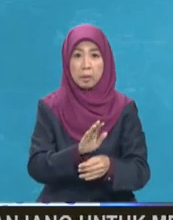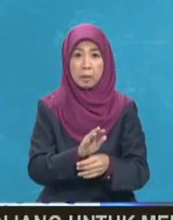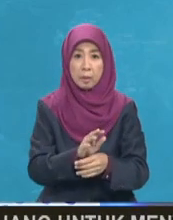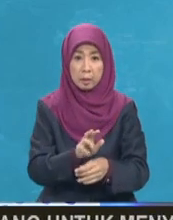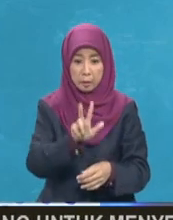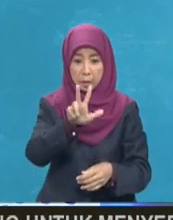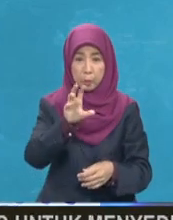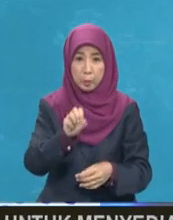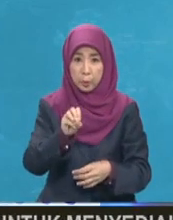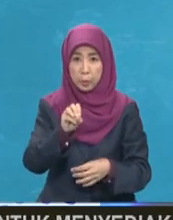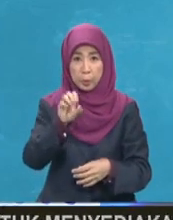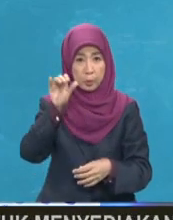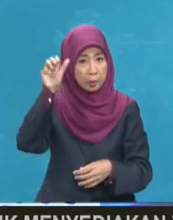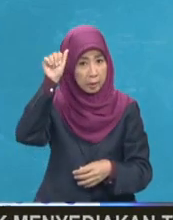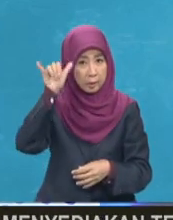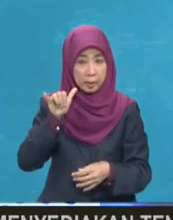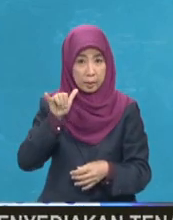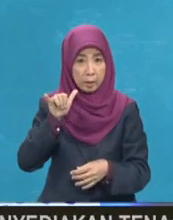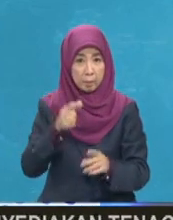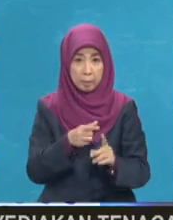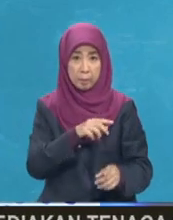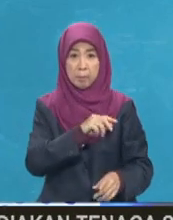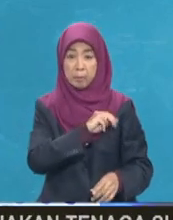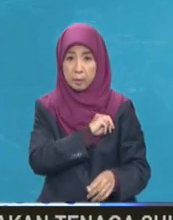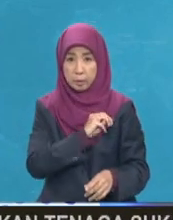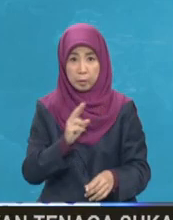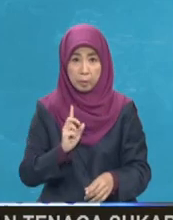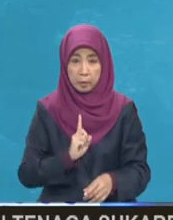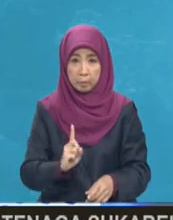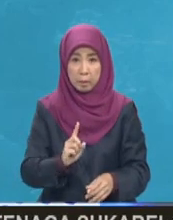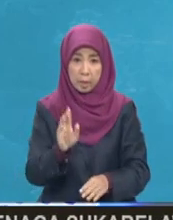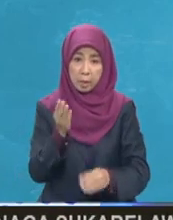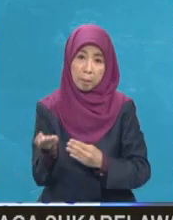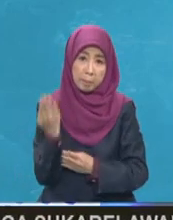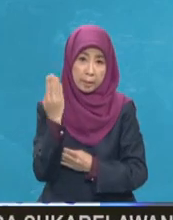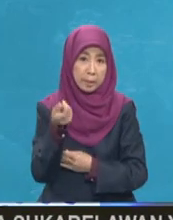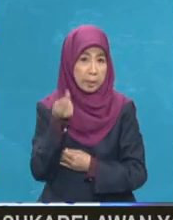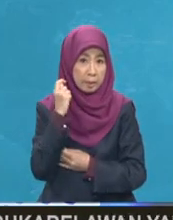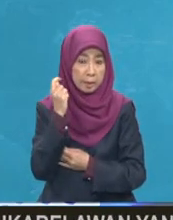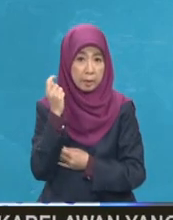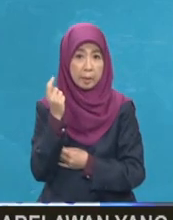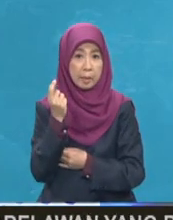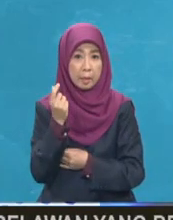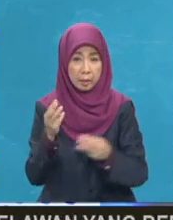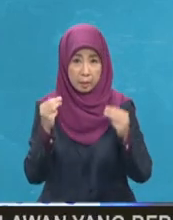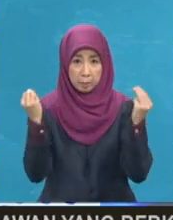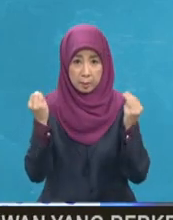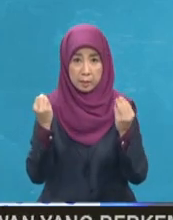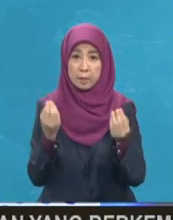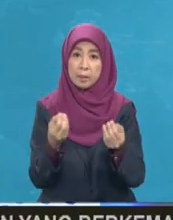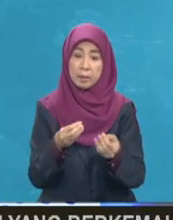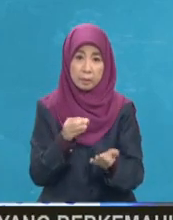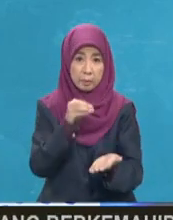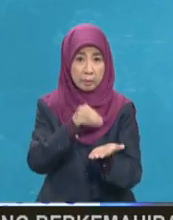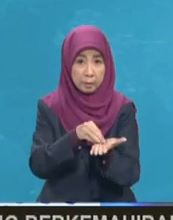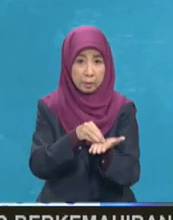itu 30 anak yatim warga Kementerian hal-ihwal utama bagi tadi menerima sumbangan Dharma Majlis berlangsung di Kementerian